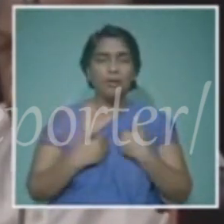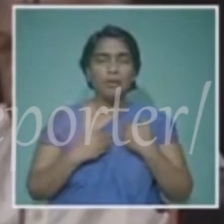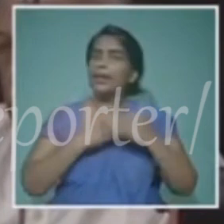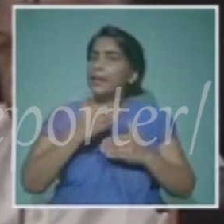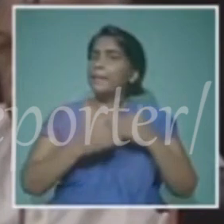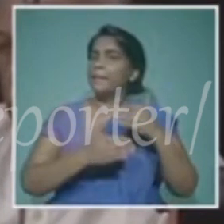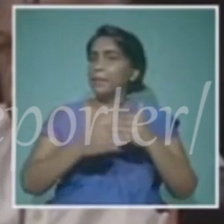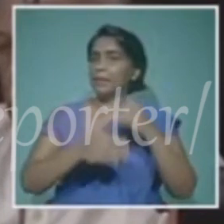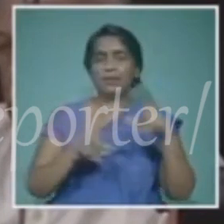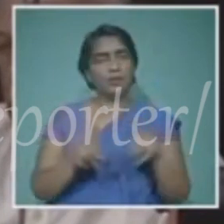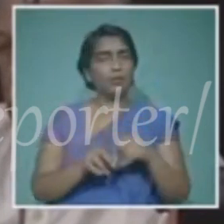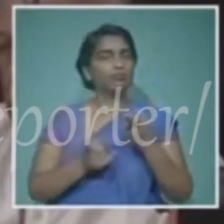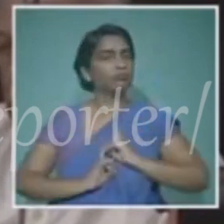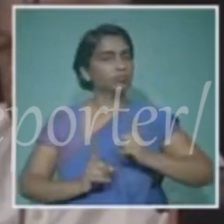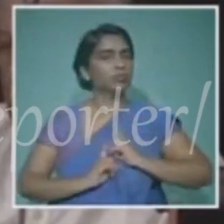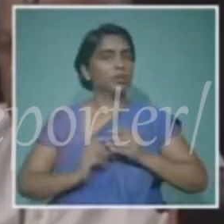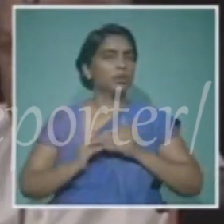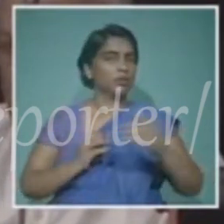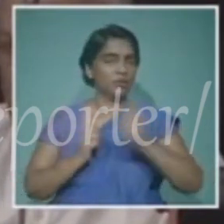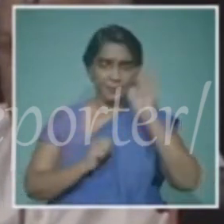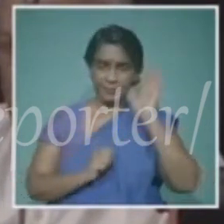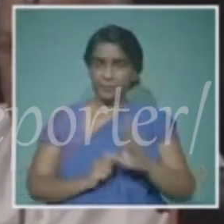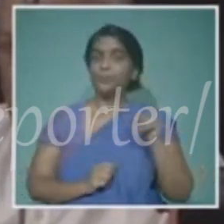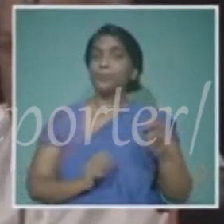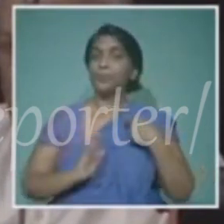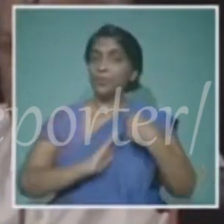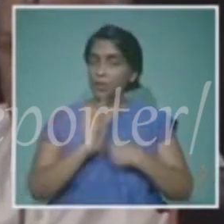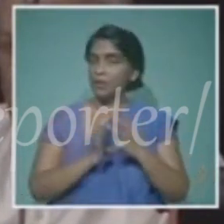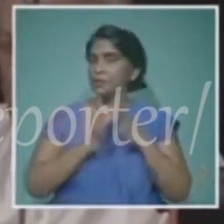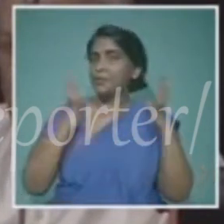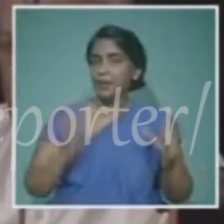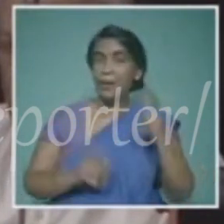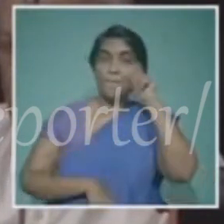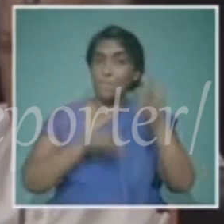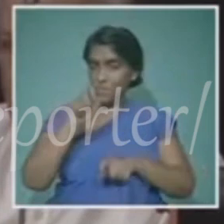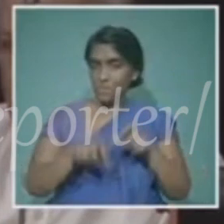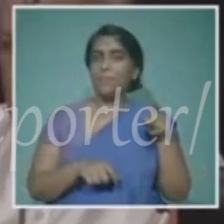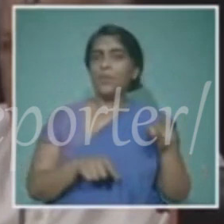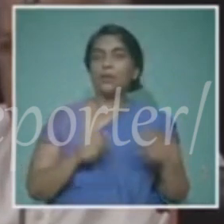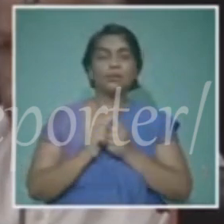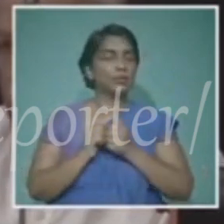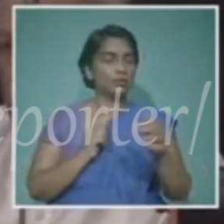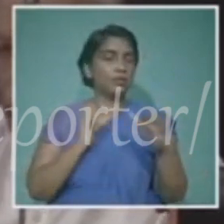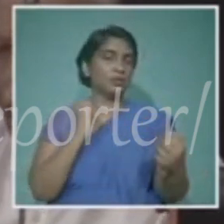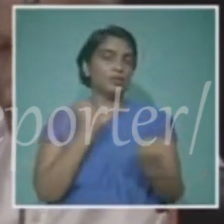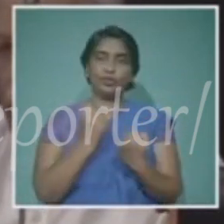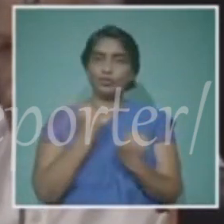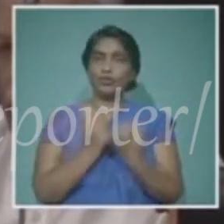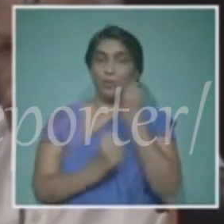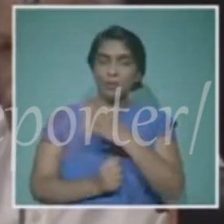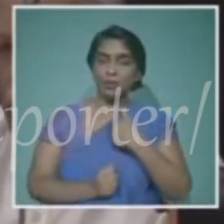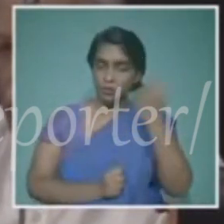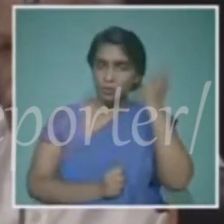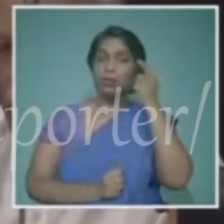හෙමින් වගේම ස්ථාවරයේ මෙතෙක් ඉදිරියට ආවා. අපේ රට බහුතරයක් ජනතාව මේ ගමනට සහය දක්වන බව අපි